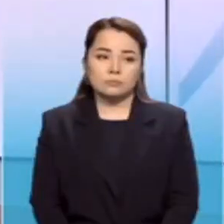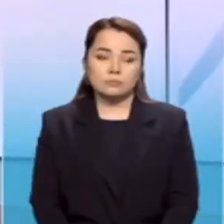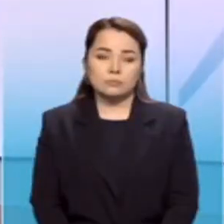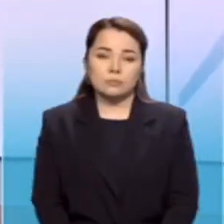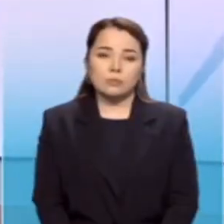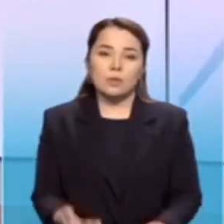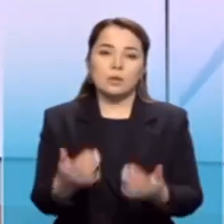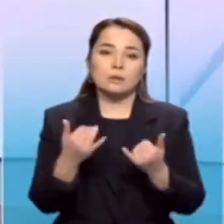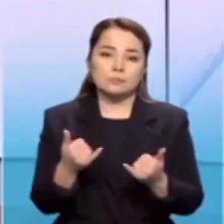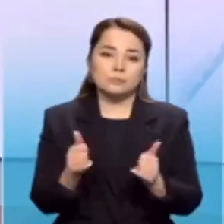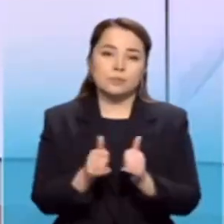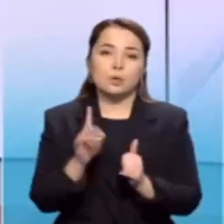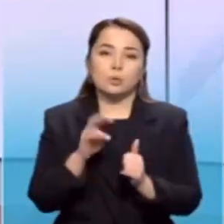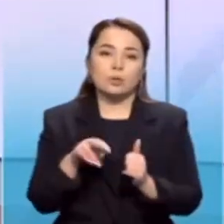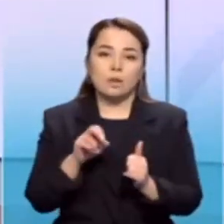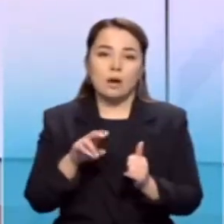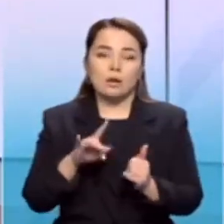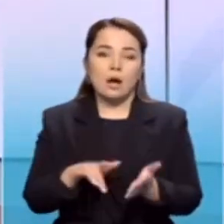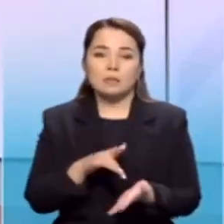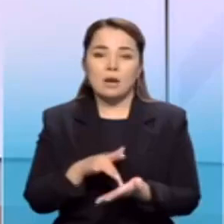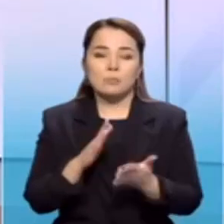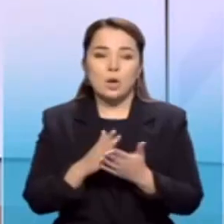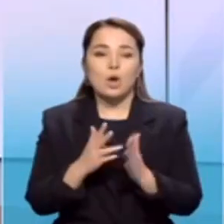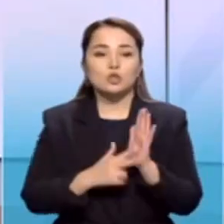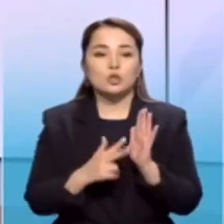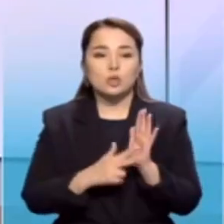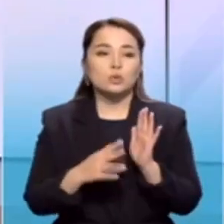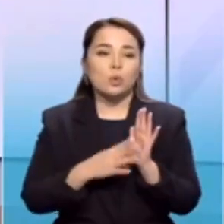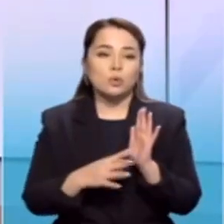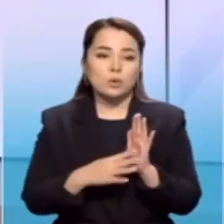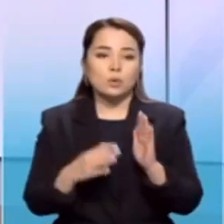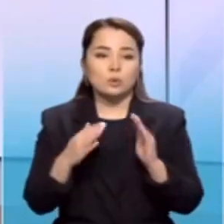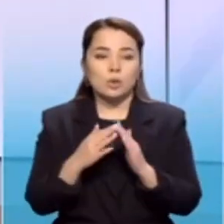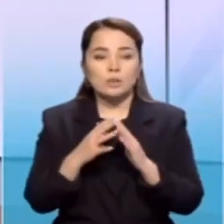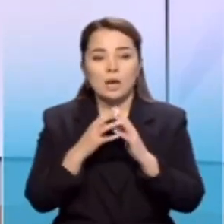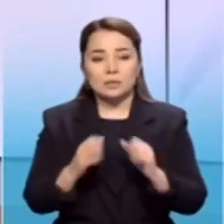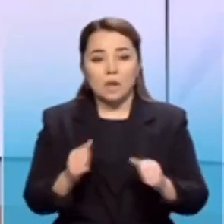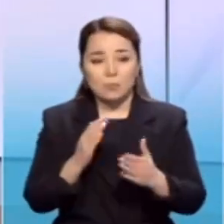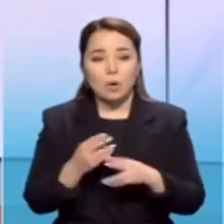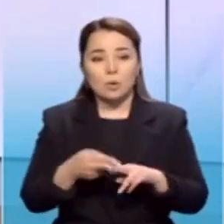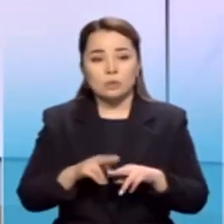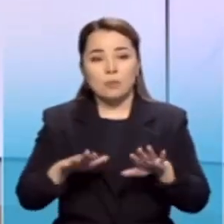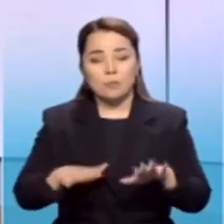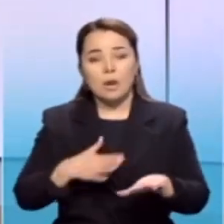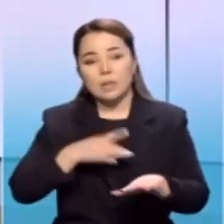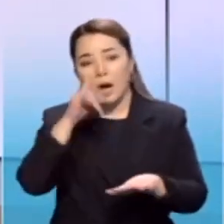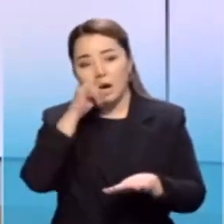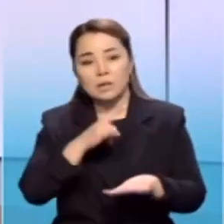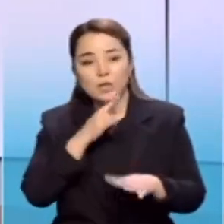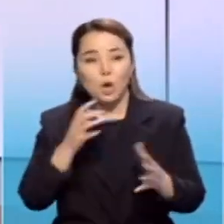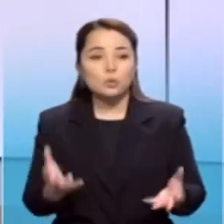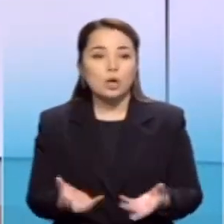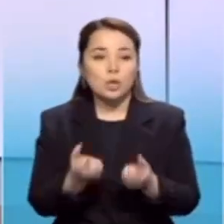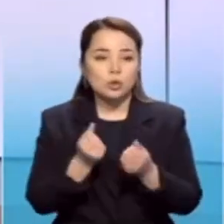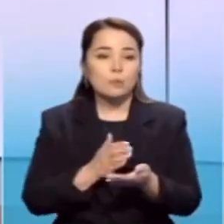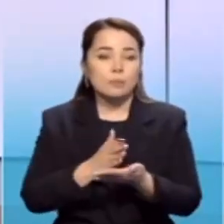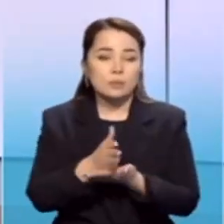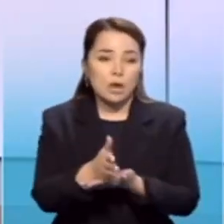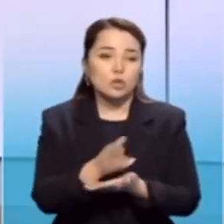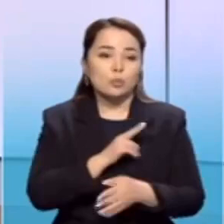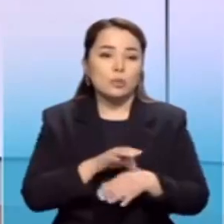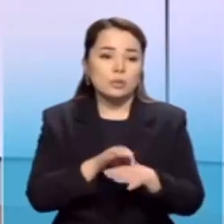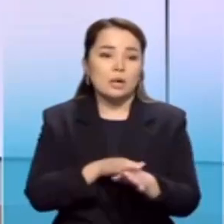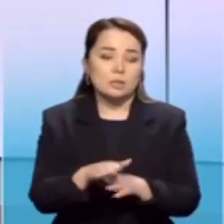Газиантептің іргесіндегі Нұрдағы қаласында үйлердің 80-90% қираған. Қазір сол жерде біздің қазақстандық құтқарушылар жұмыс істеп